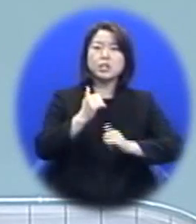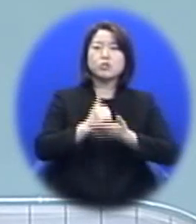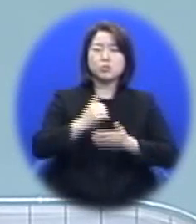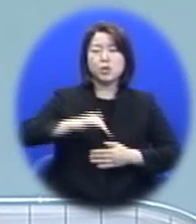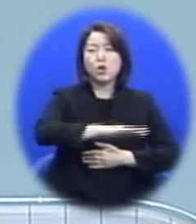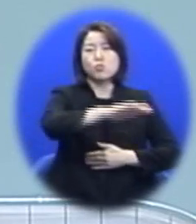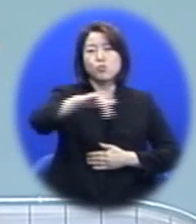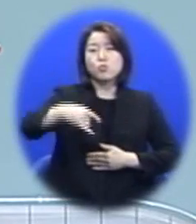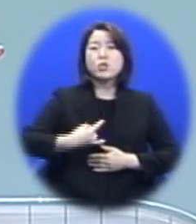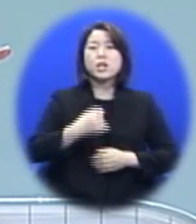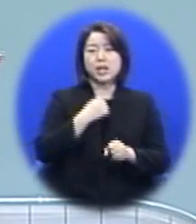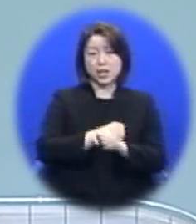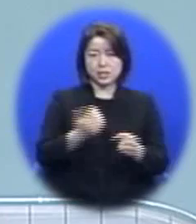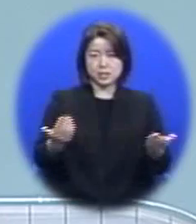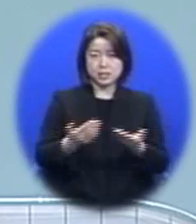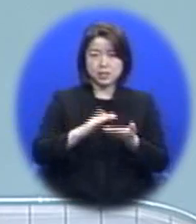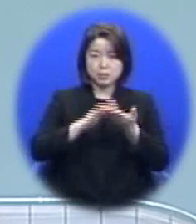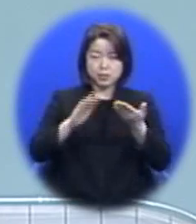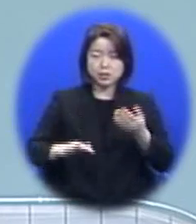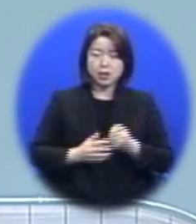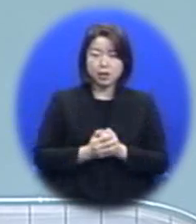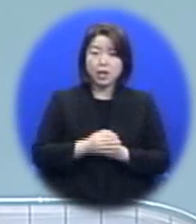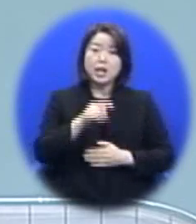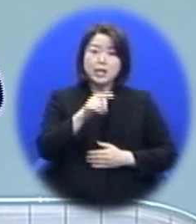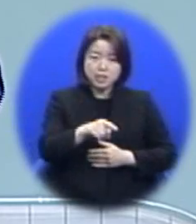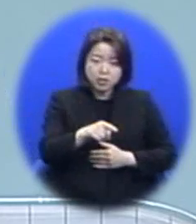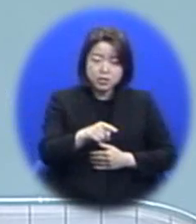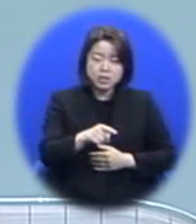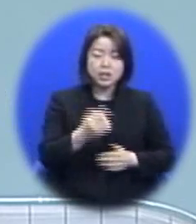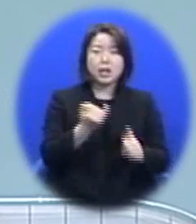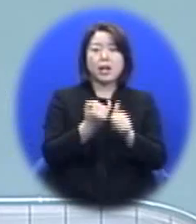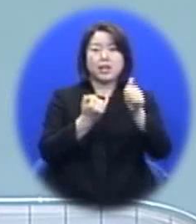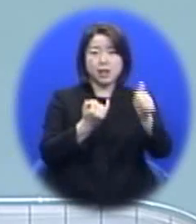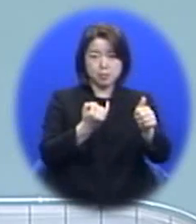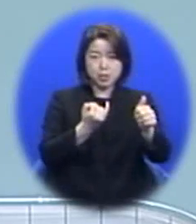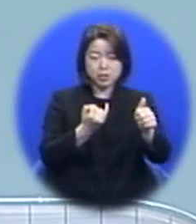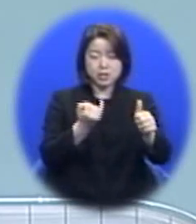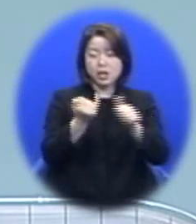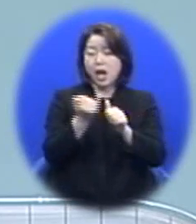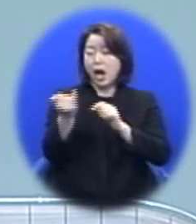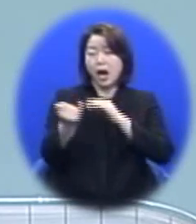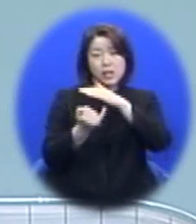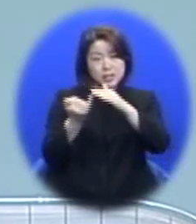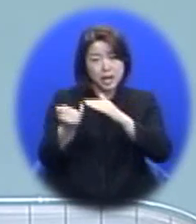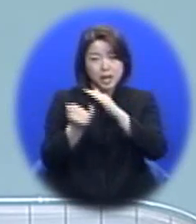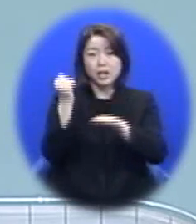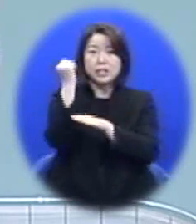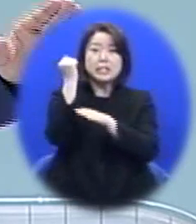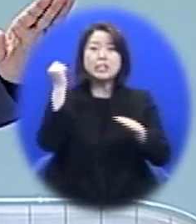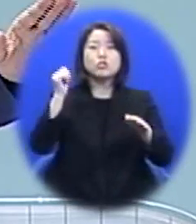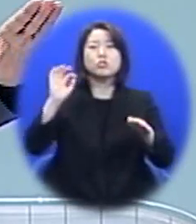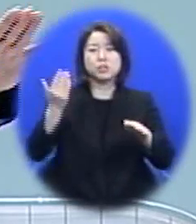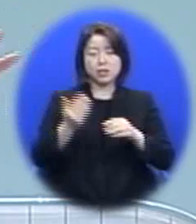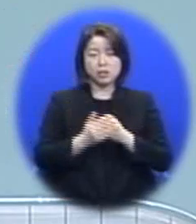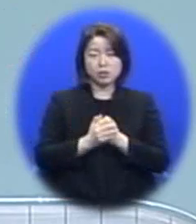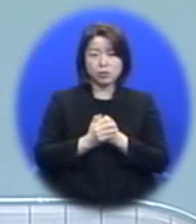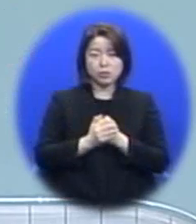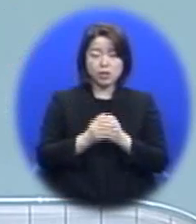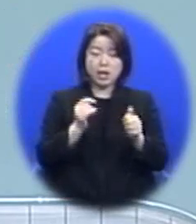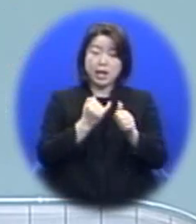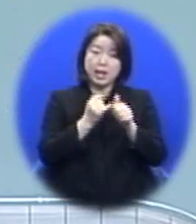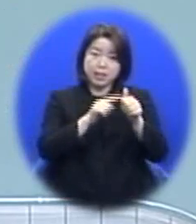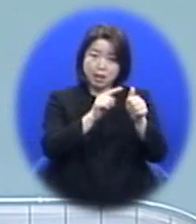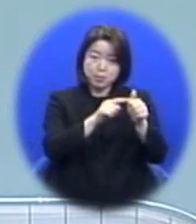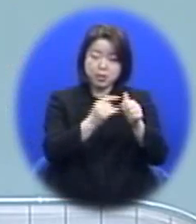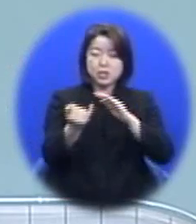것입니다. 그리고 이것이 남편이 아내를 사랑하는 기준입니다. 남편이 아내를 사랑하는 것은